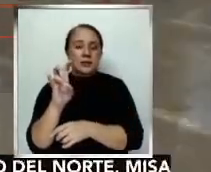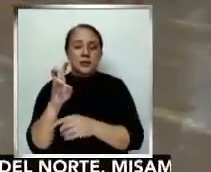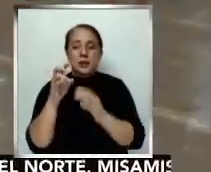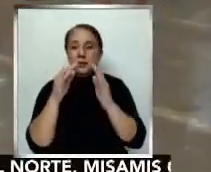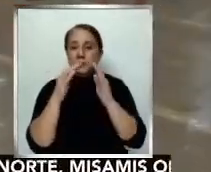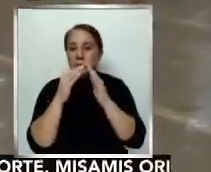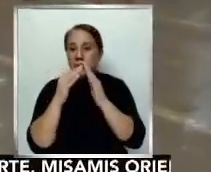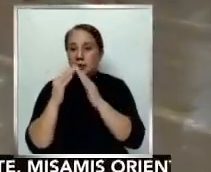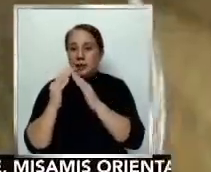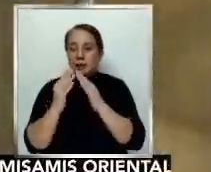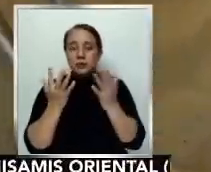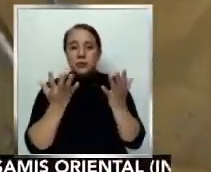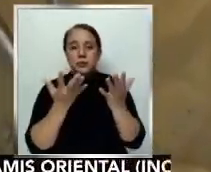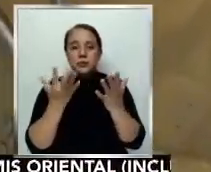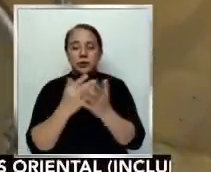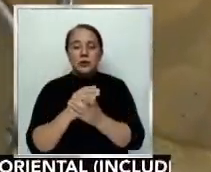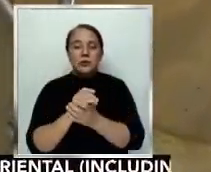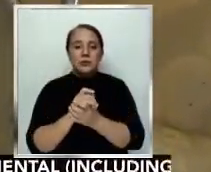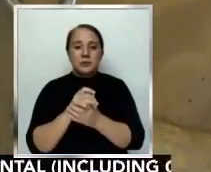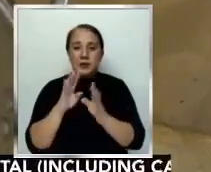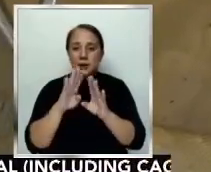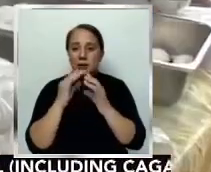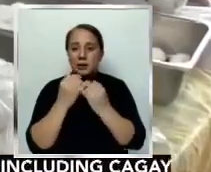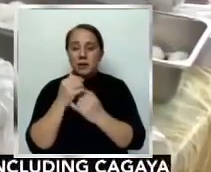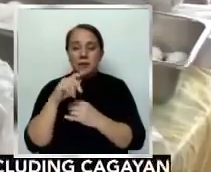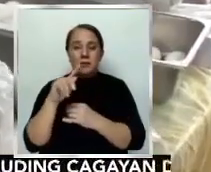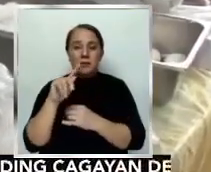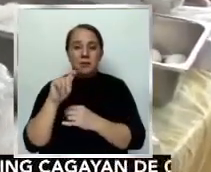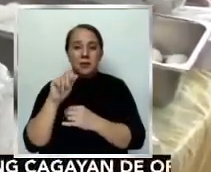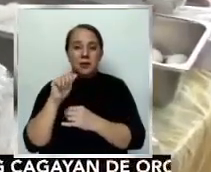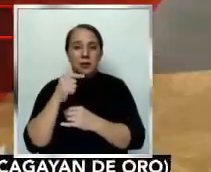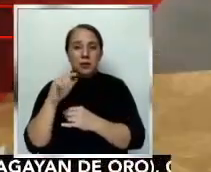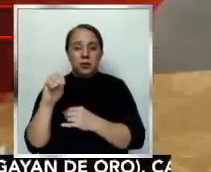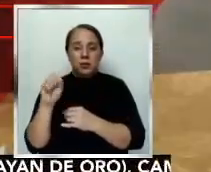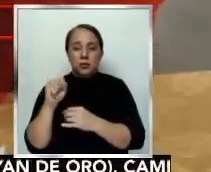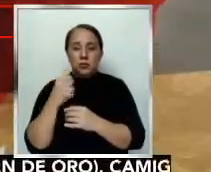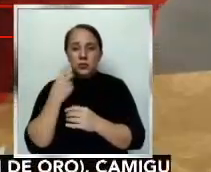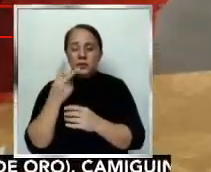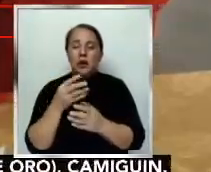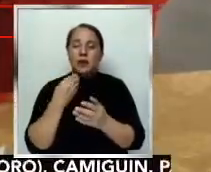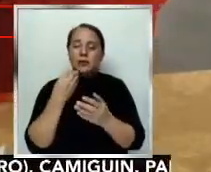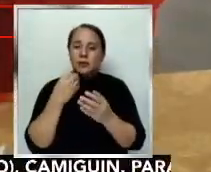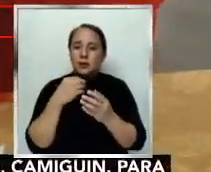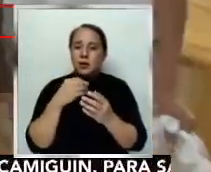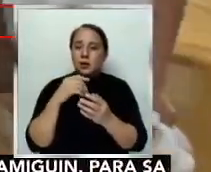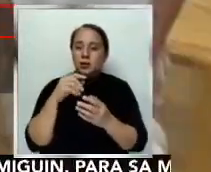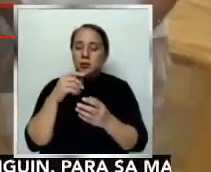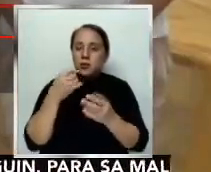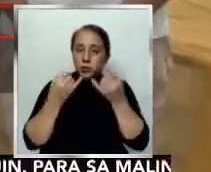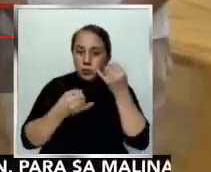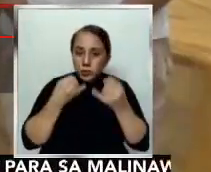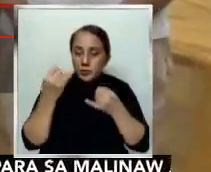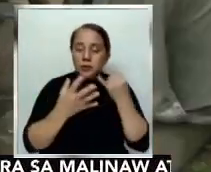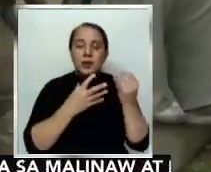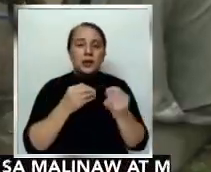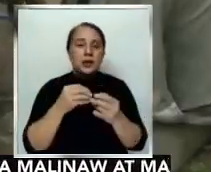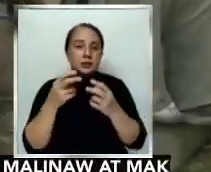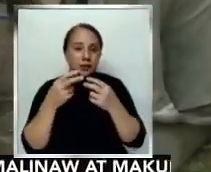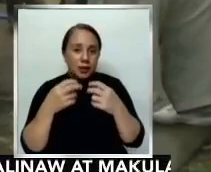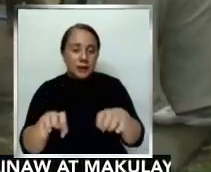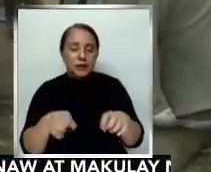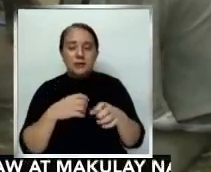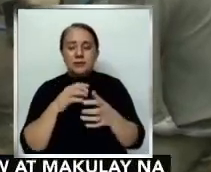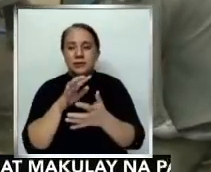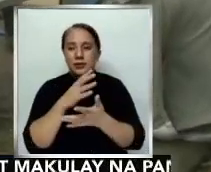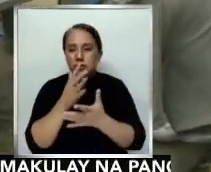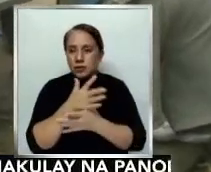barangay Tagos. Handog natin ang lomi at itlog na mapagsasaluhan ng bawat pamilya. Sa